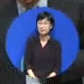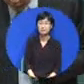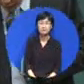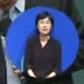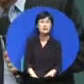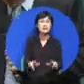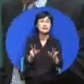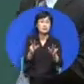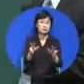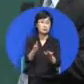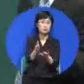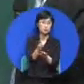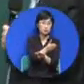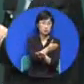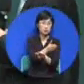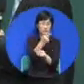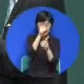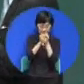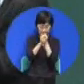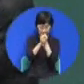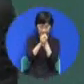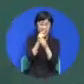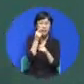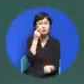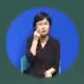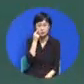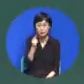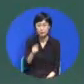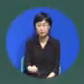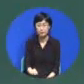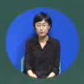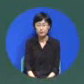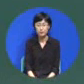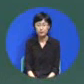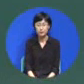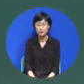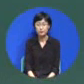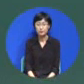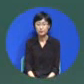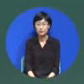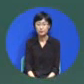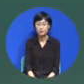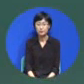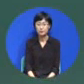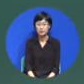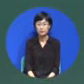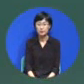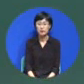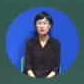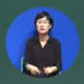work. 자 지금부터 기도하세요. Starting now, I want you to pray. 나를